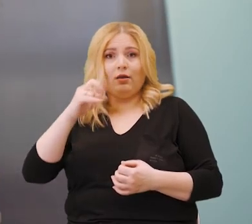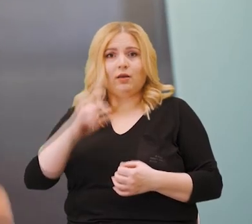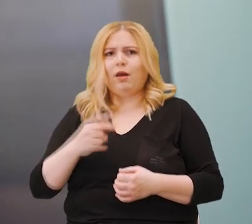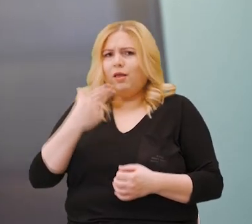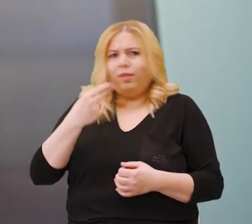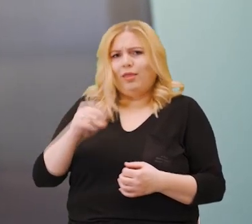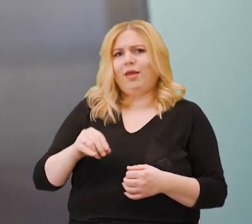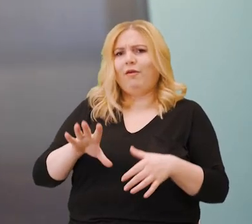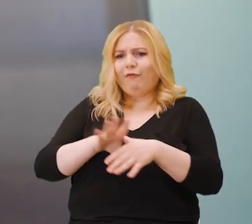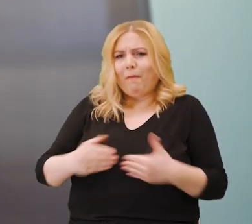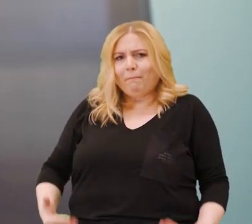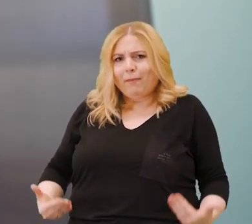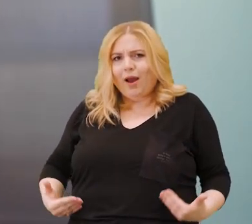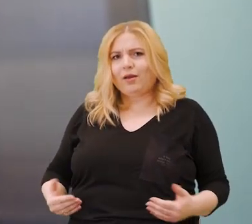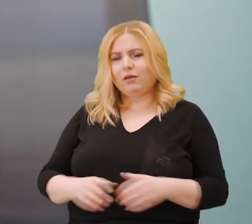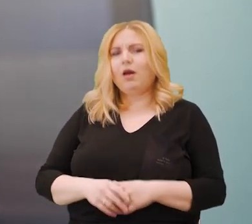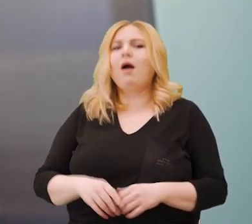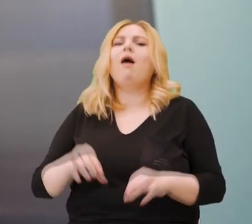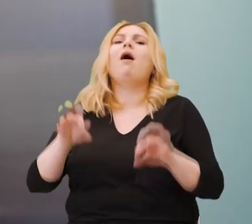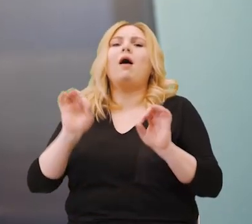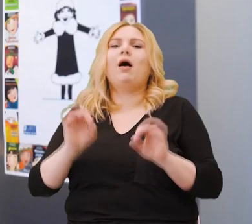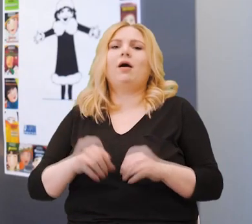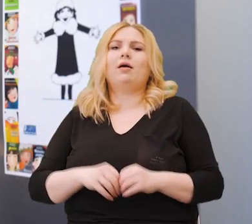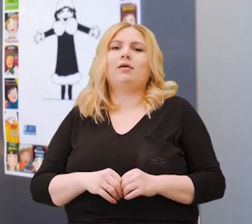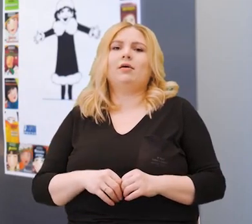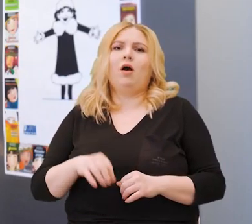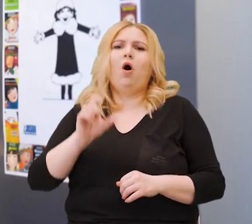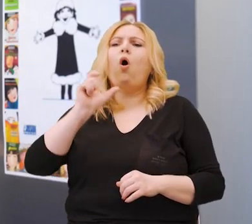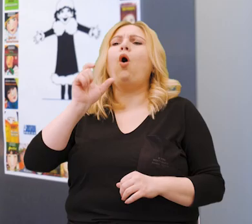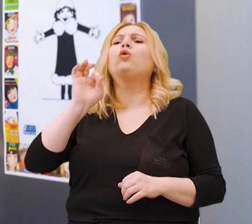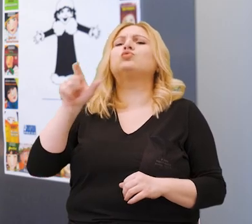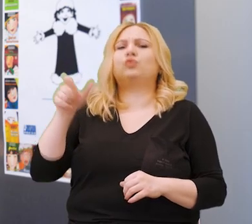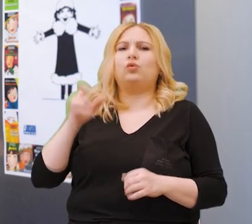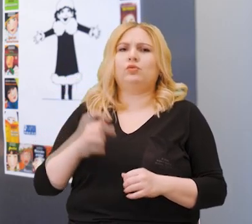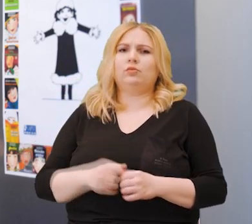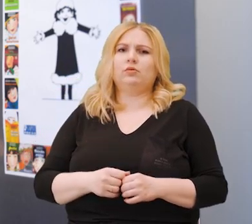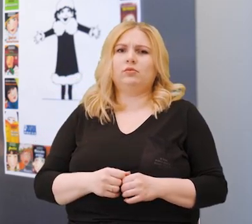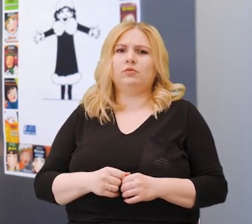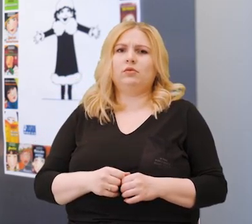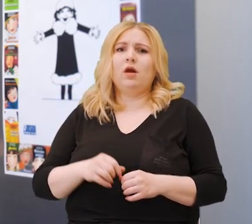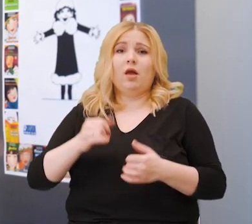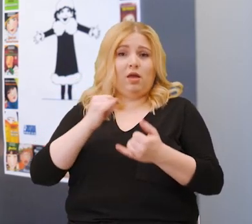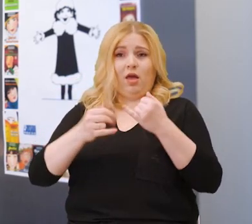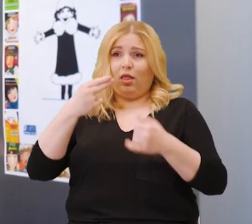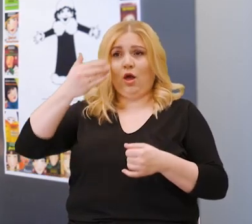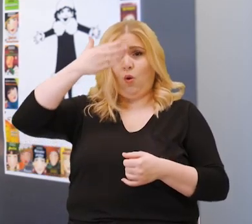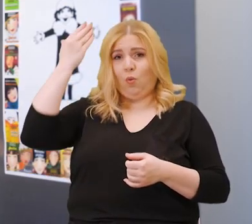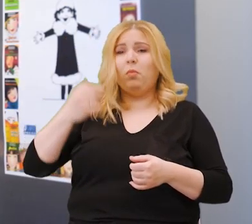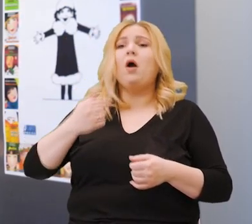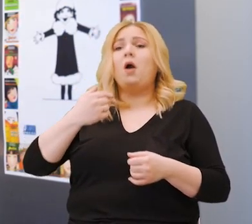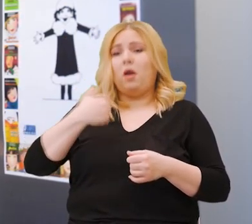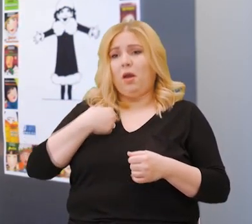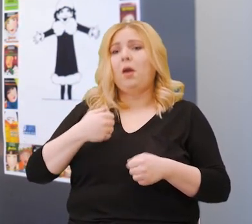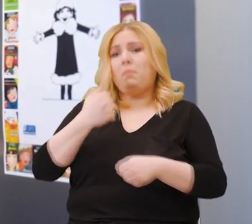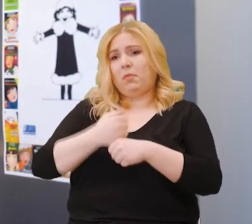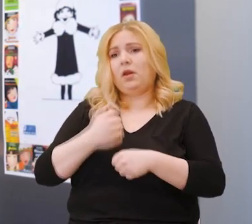Aniela. Nie, w slipkach. No to przynajmniej. O co ci chodzi? Zdziwił się Bernard. Gdyby nie upały, pracowałbym w tym.